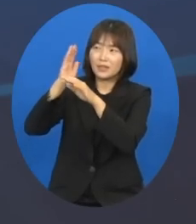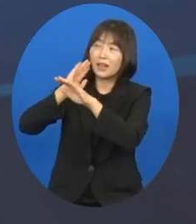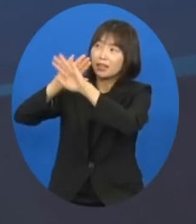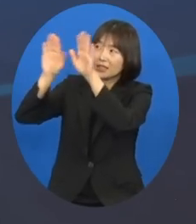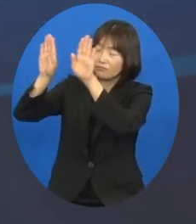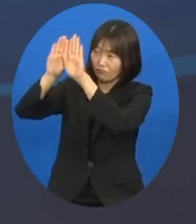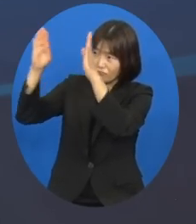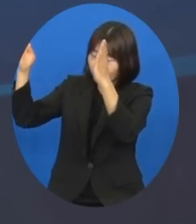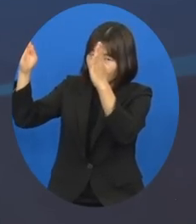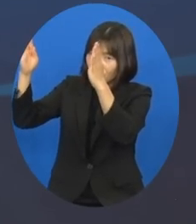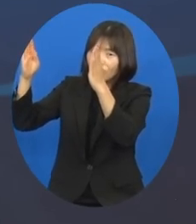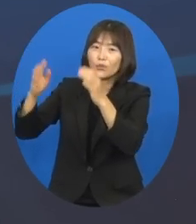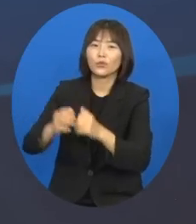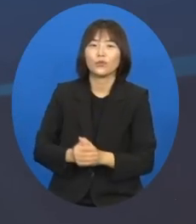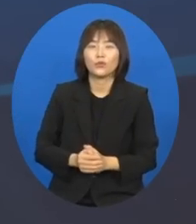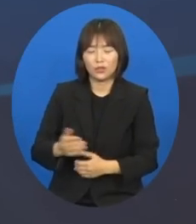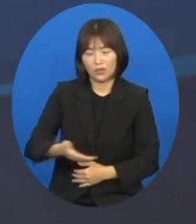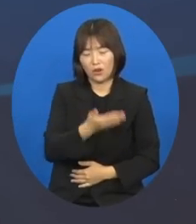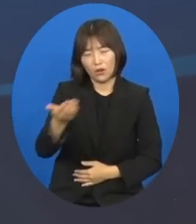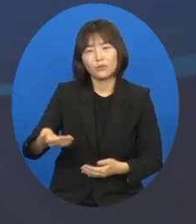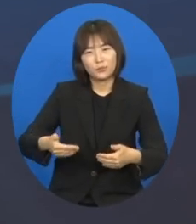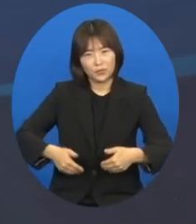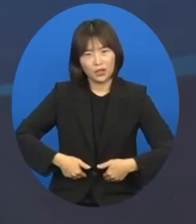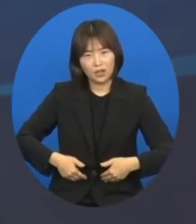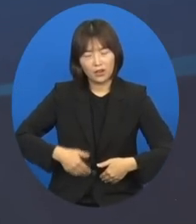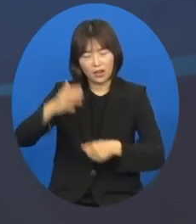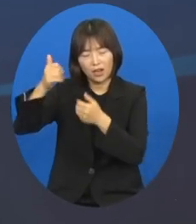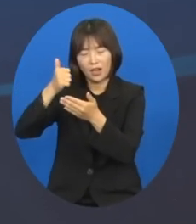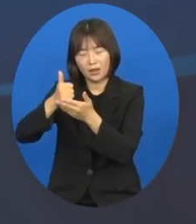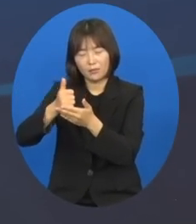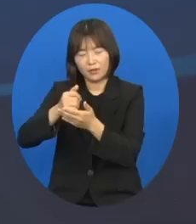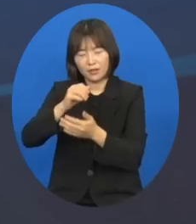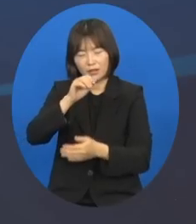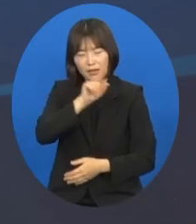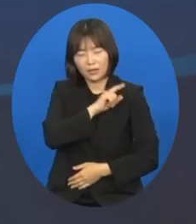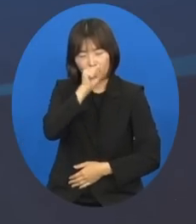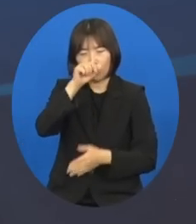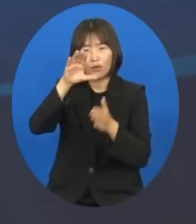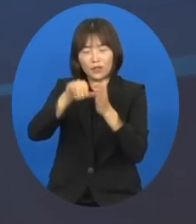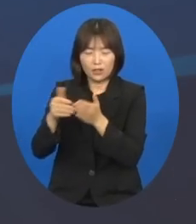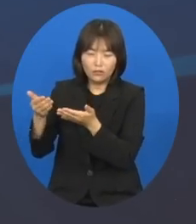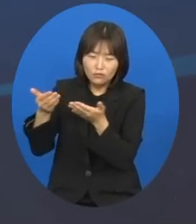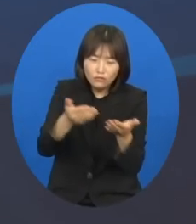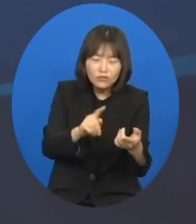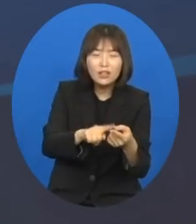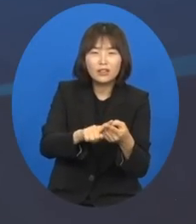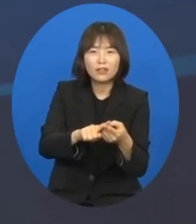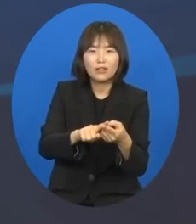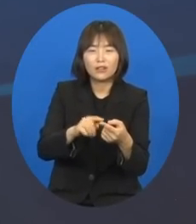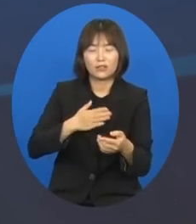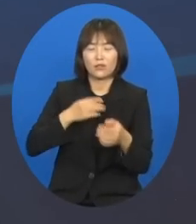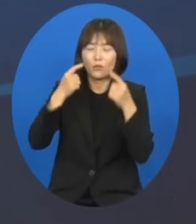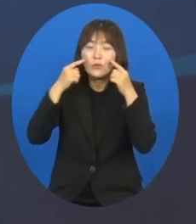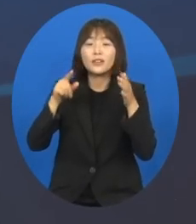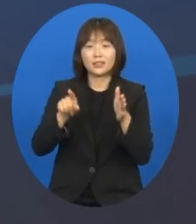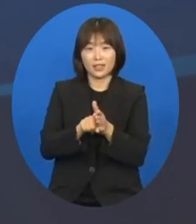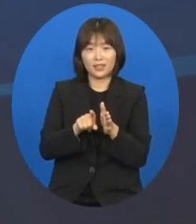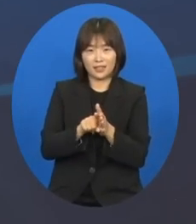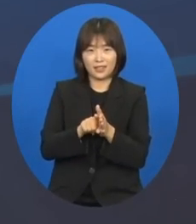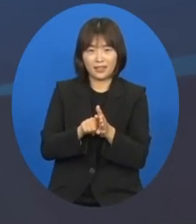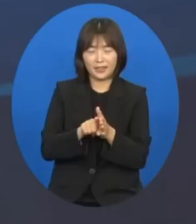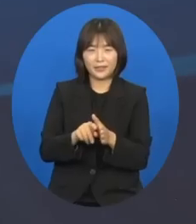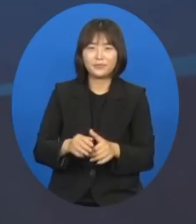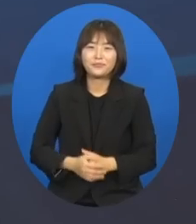여러분에게 필요한 것 하나님께서 가장 좋은 때에 주시리라고 저는 확신하는데 또 엉뚱한 번호 누르지 마시고